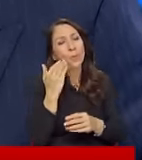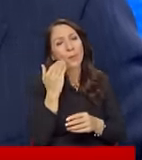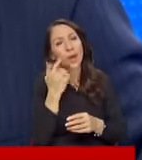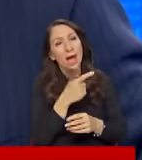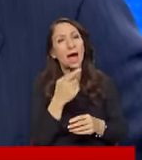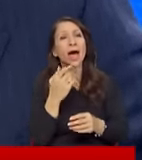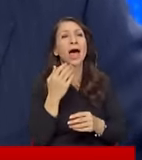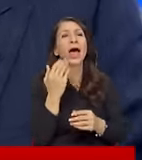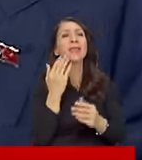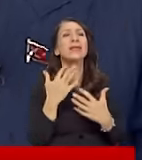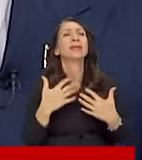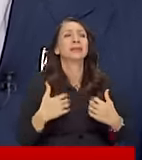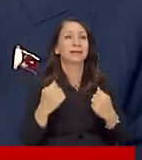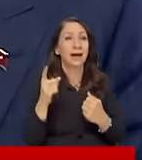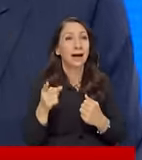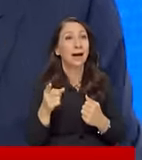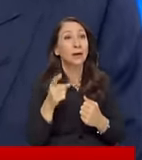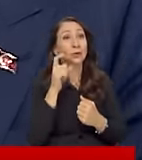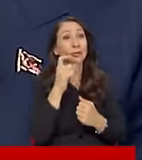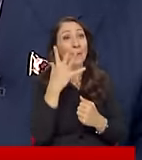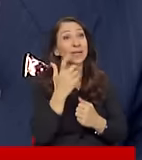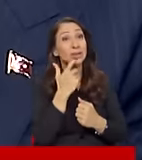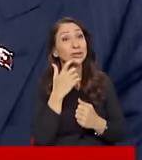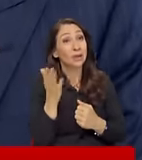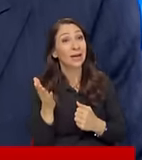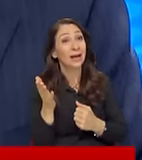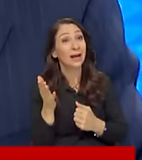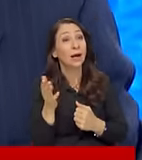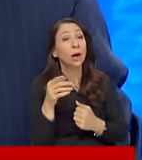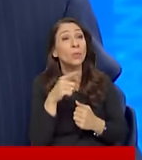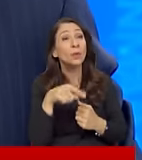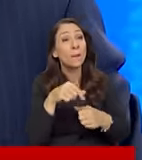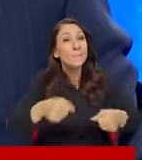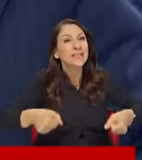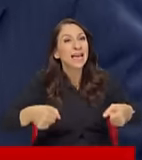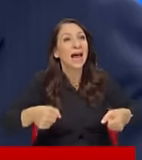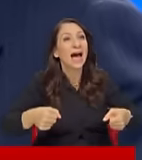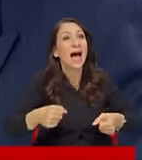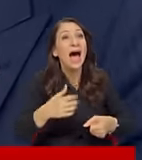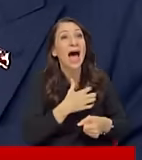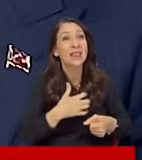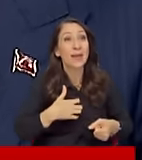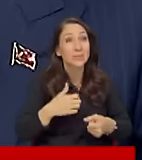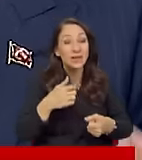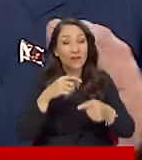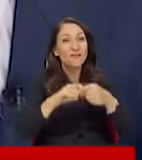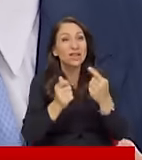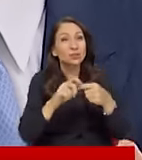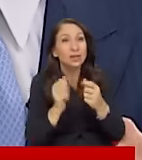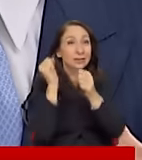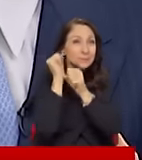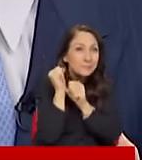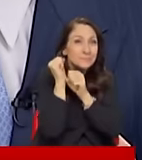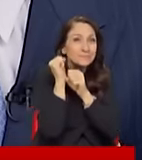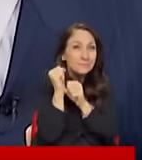babaannemin, anneanneciğim sağ, 95 yaşında. Bunların pazara annemin yaptığı fasulyeyi